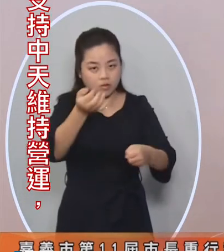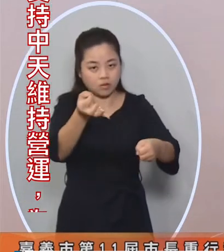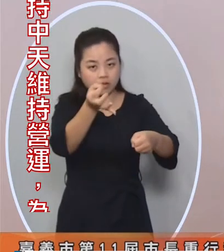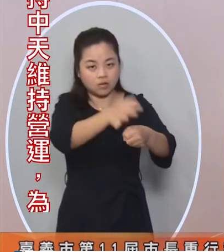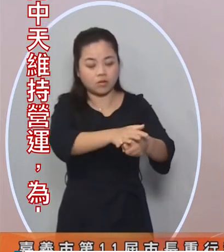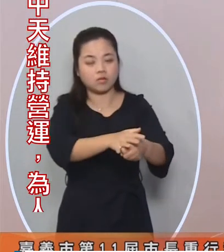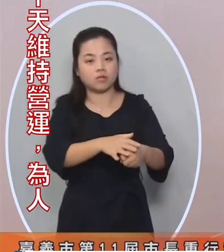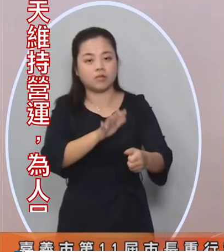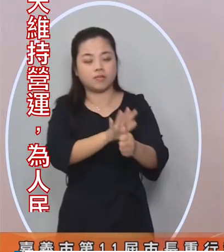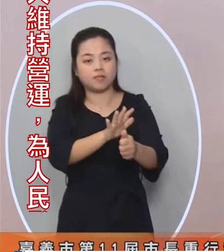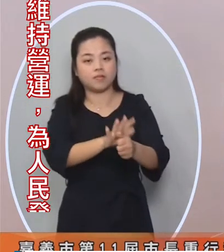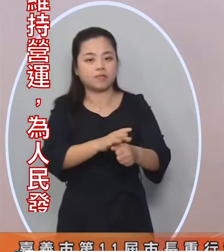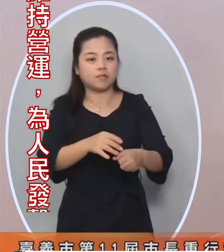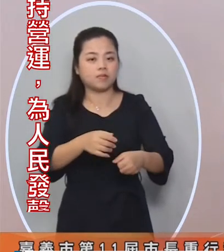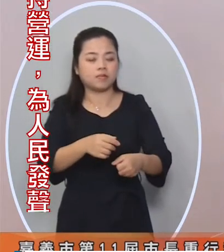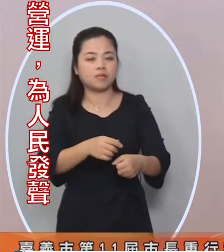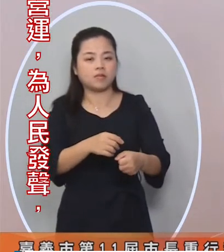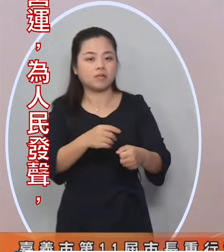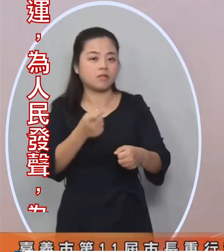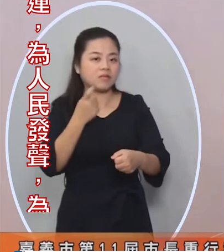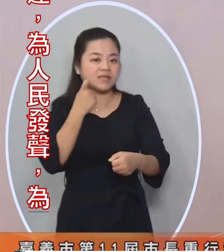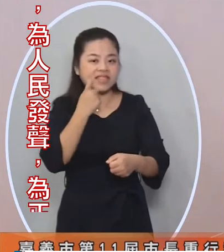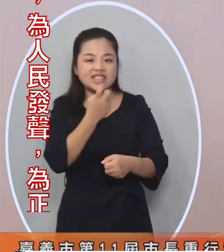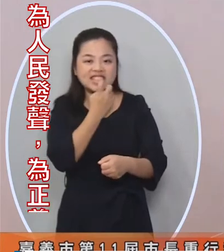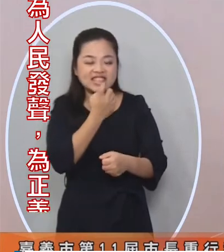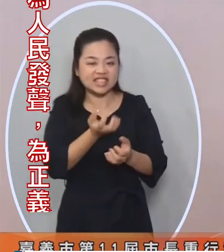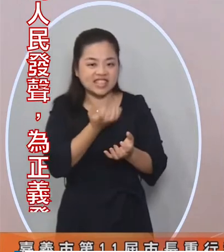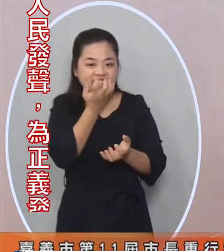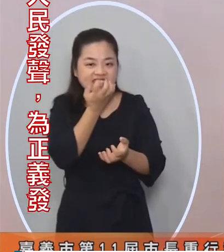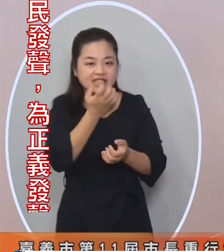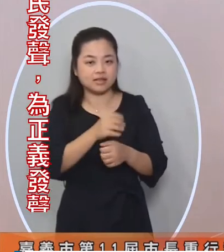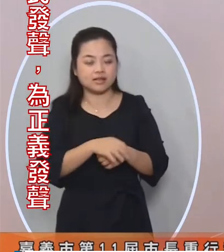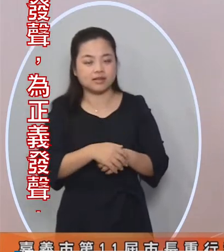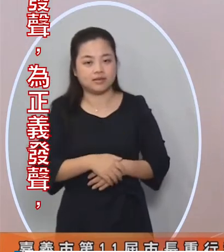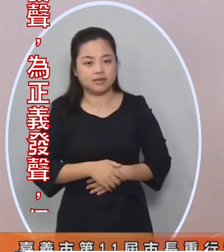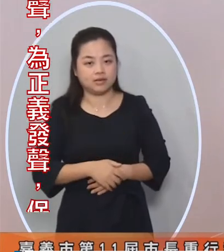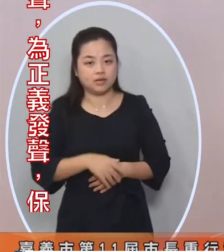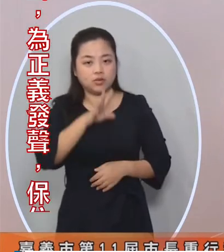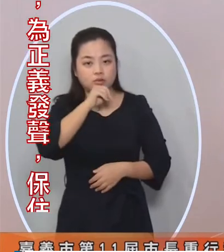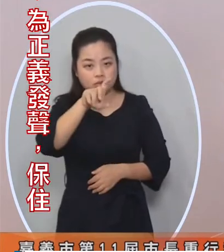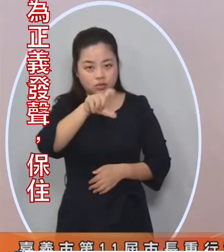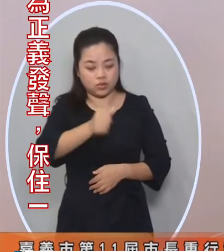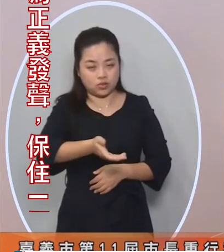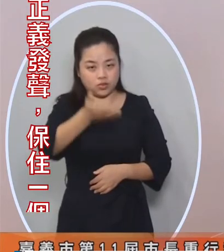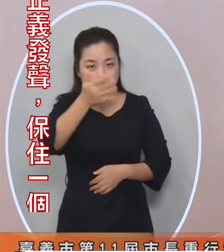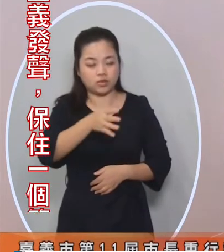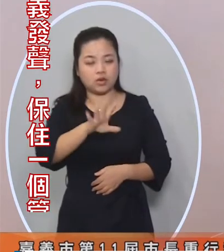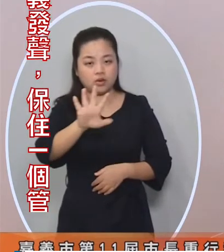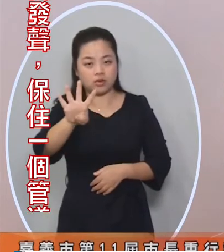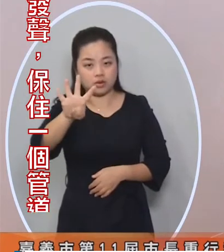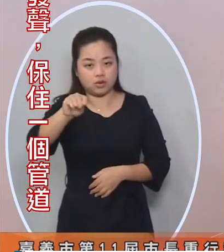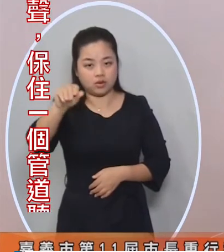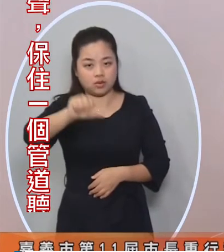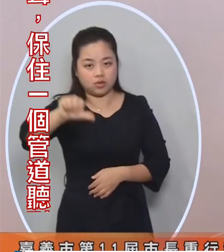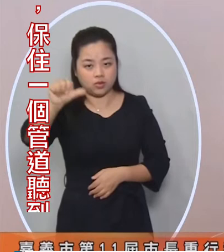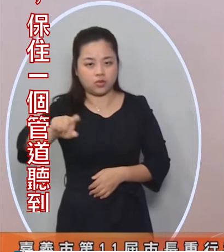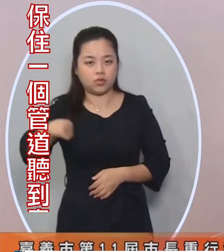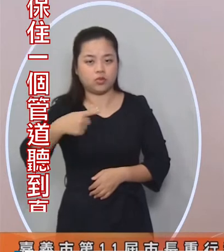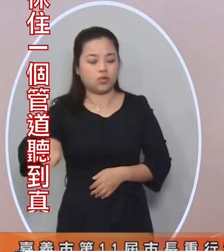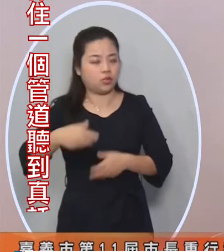咱要替伊装假喙齿。我拄仔讲过啊，65岁以上的长辈，家一起有